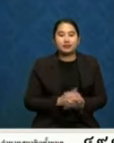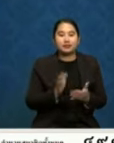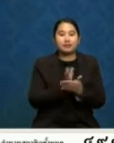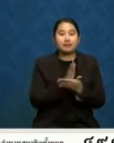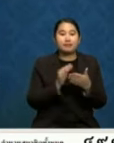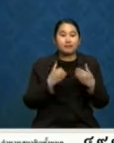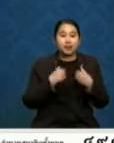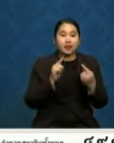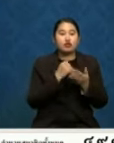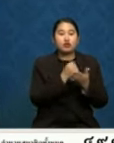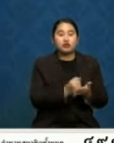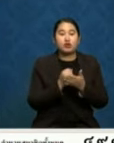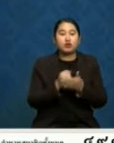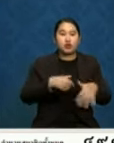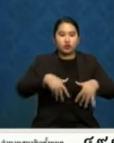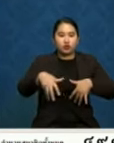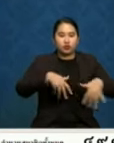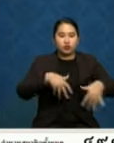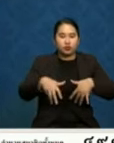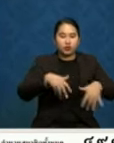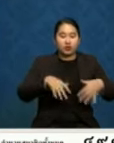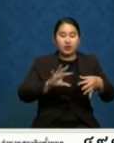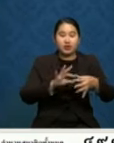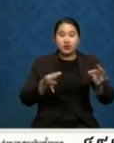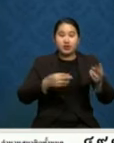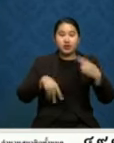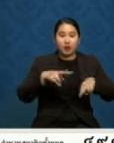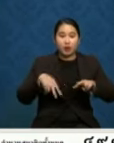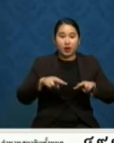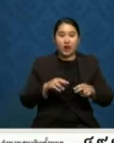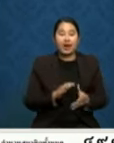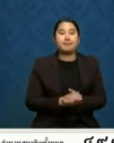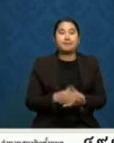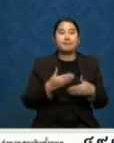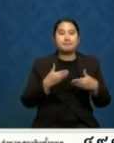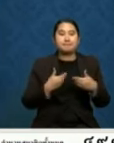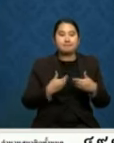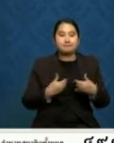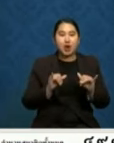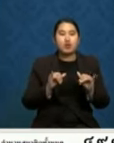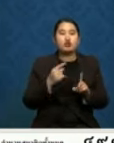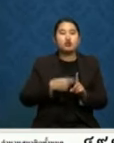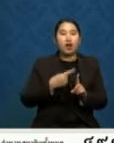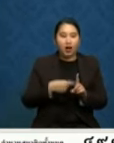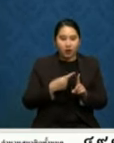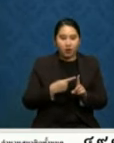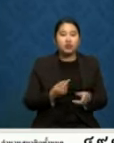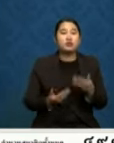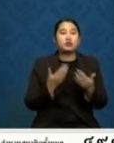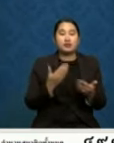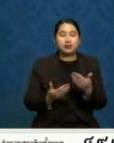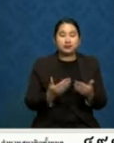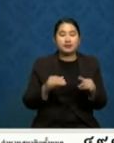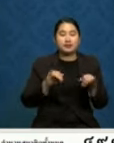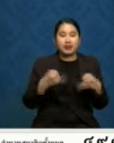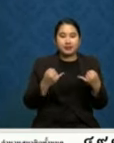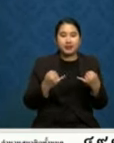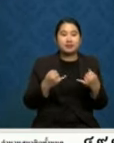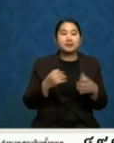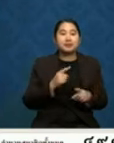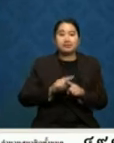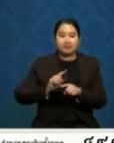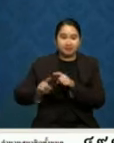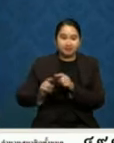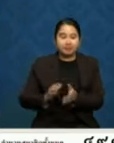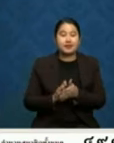ก็คือการช่วยเหลือประชาชนในการดำเนินคดี2คือการขอปล่อยตัวชั่วคราวผู้ต้องหาหรือจำเลย3